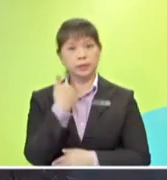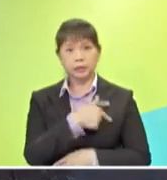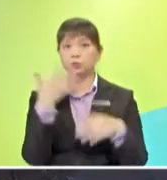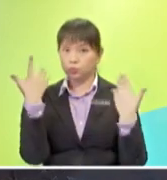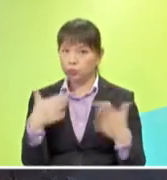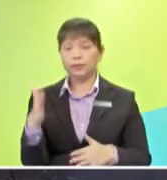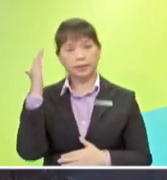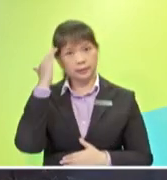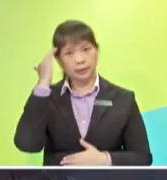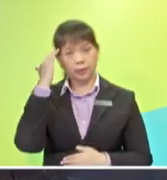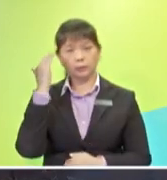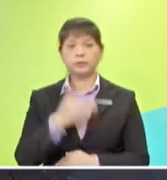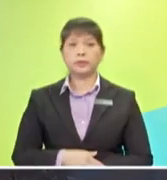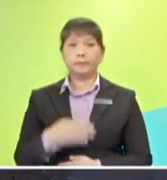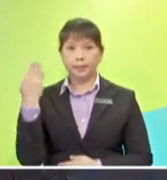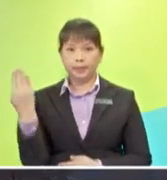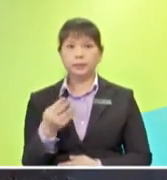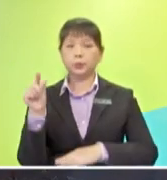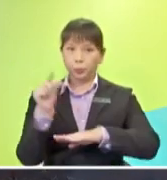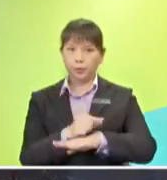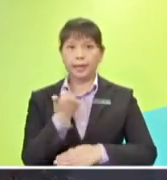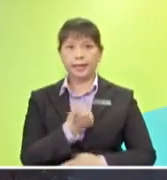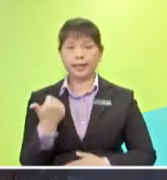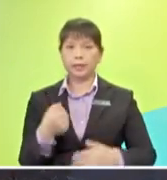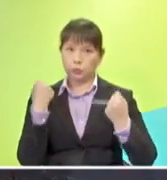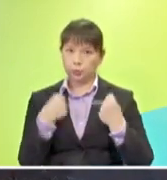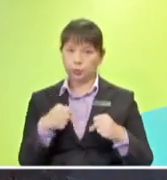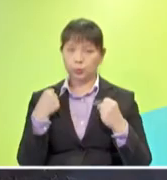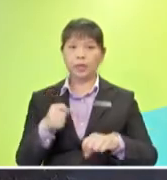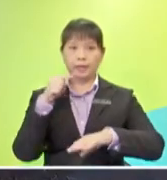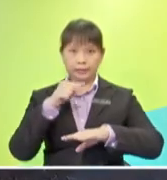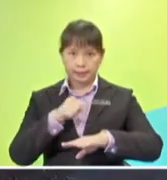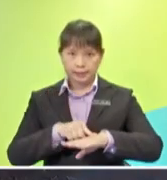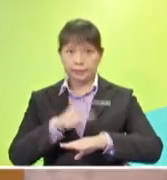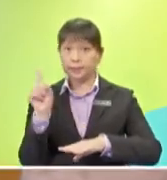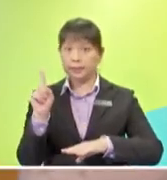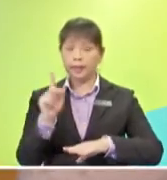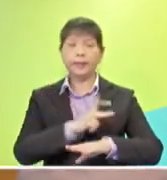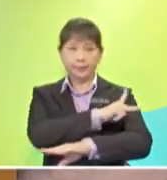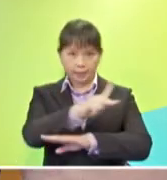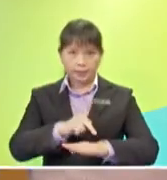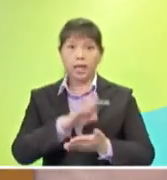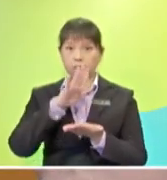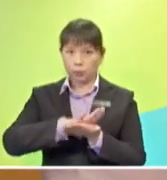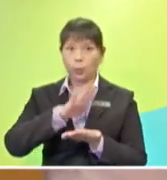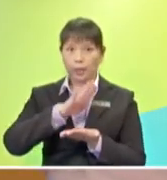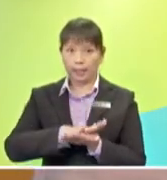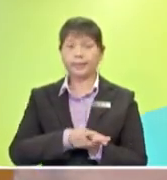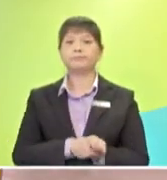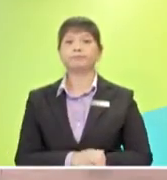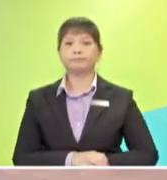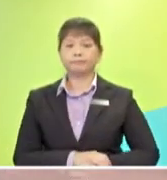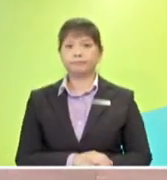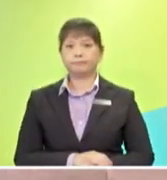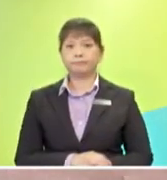biasa kita gunakan nih mesti di Padang Sekolah yang